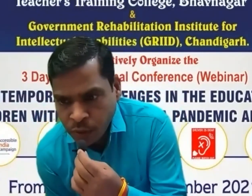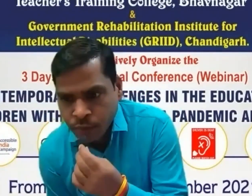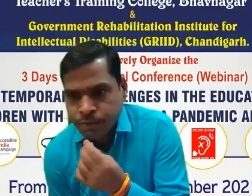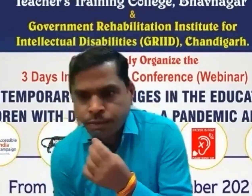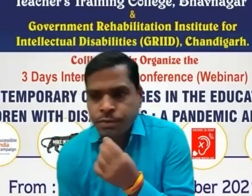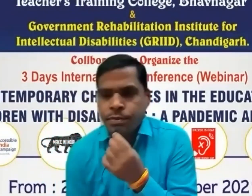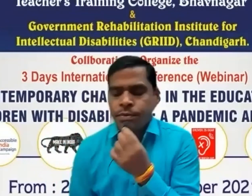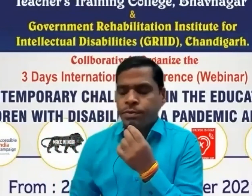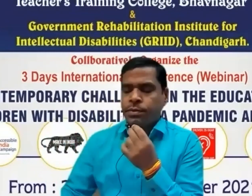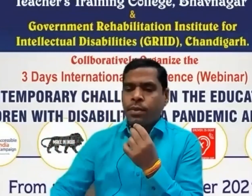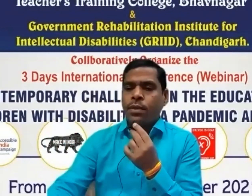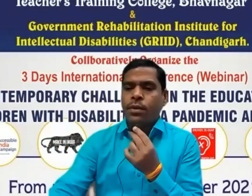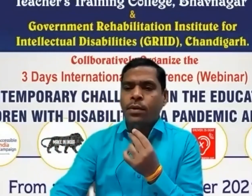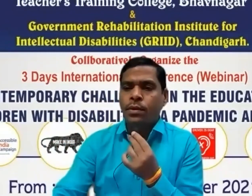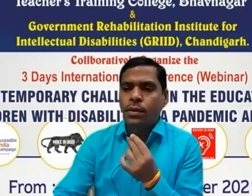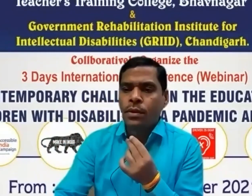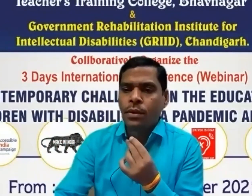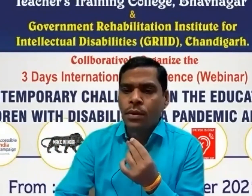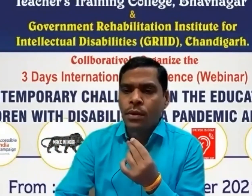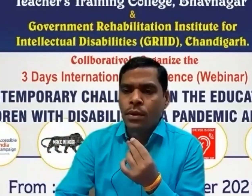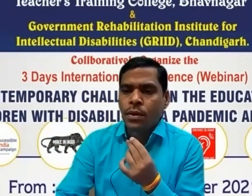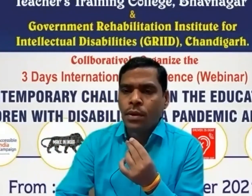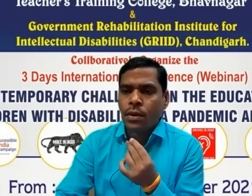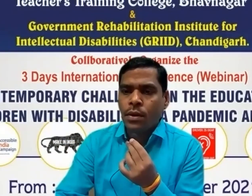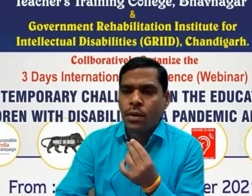थैंक यू सो मच बहनों।